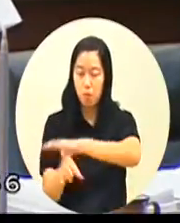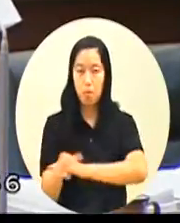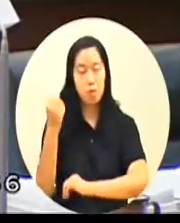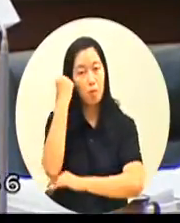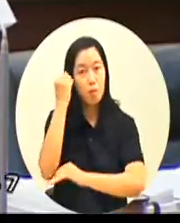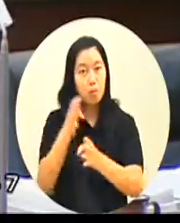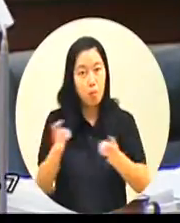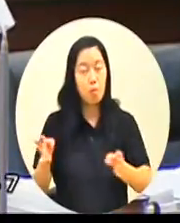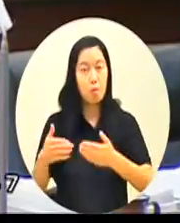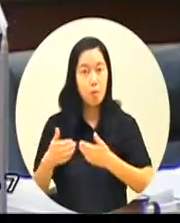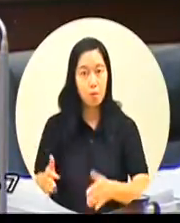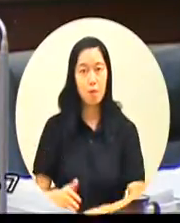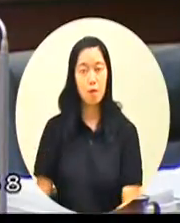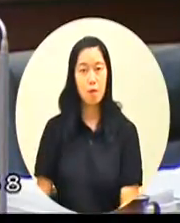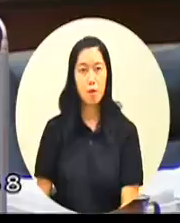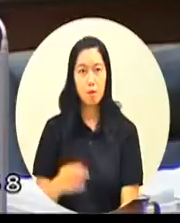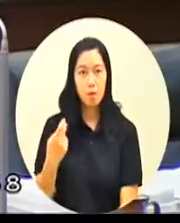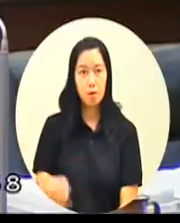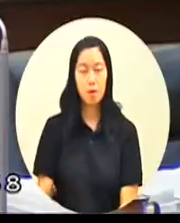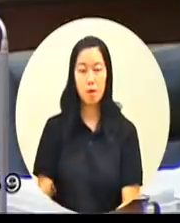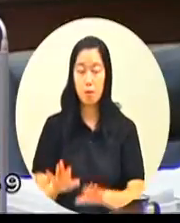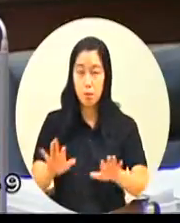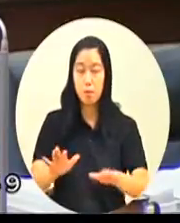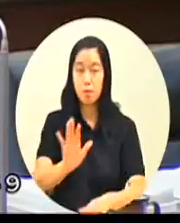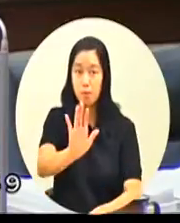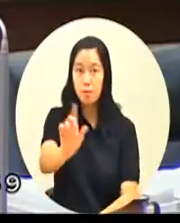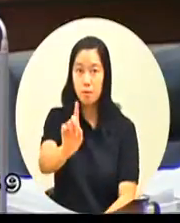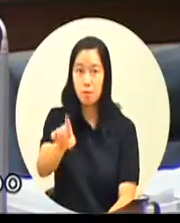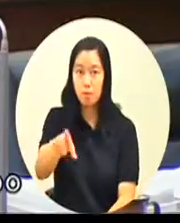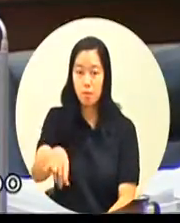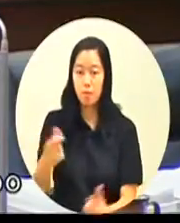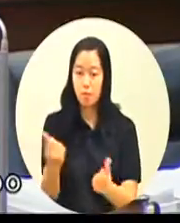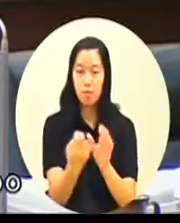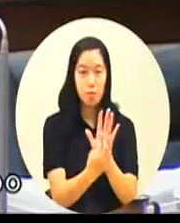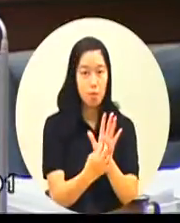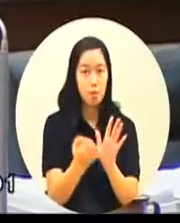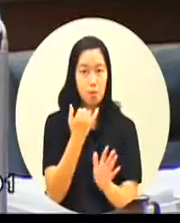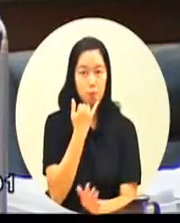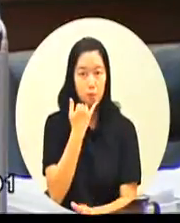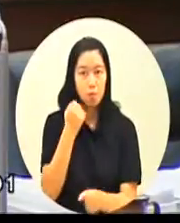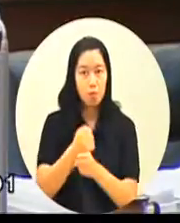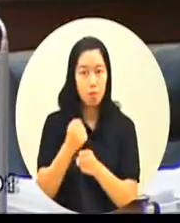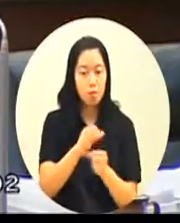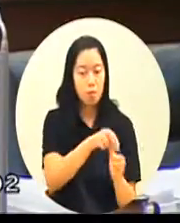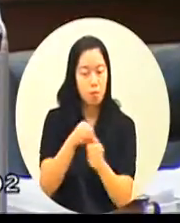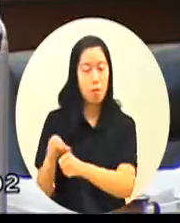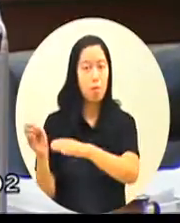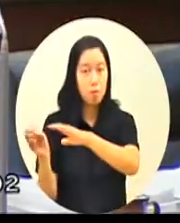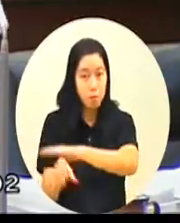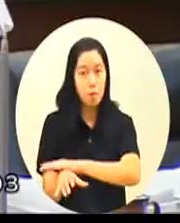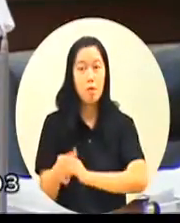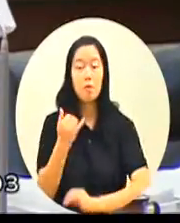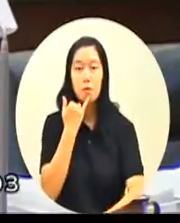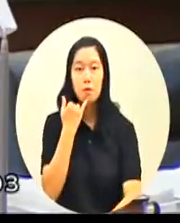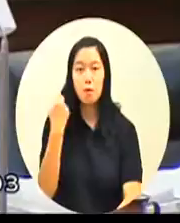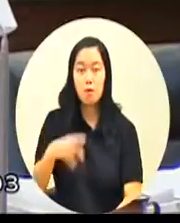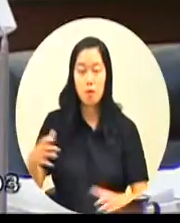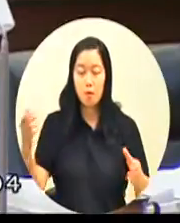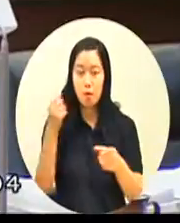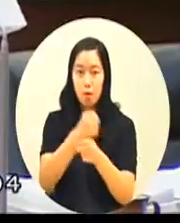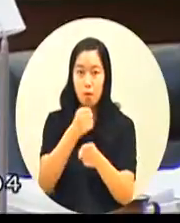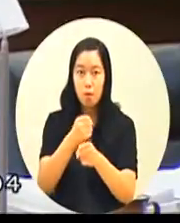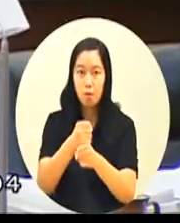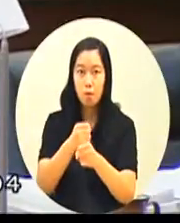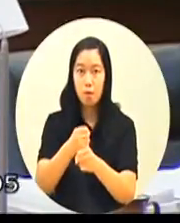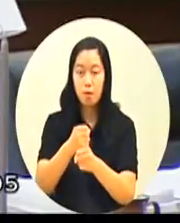们可能在现有的哪个地方，譬如哪个地方你可以去做这样的安置，然后当我们盖完之后或